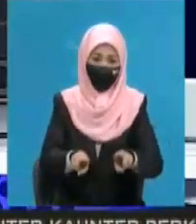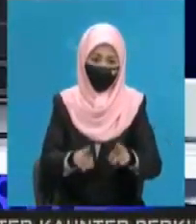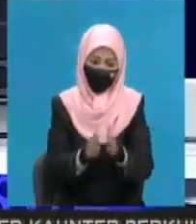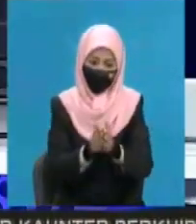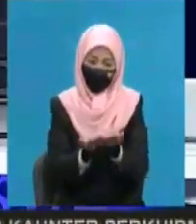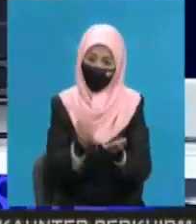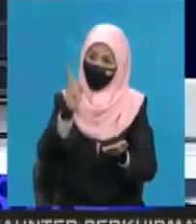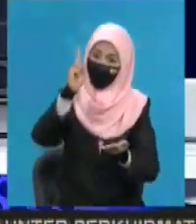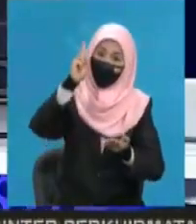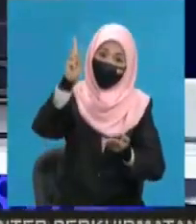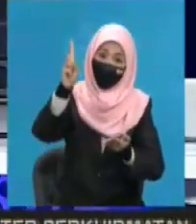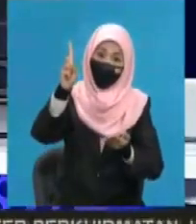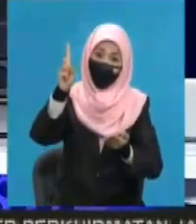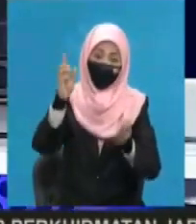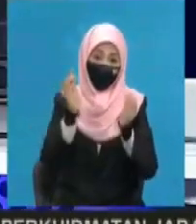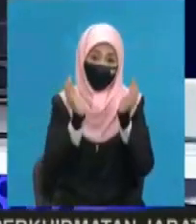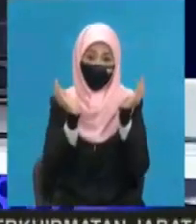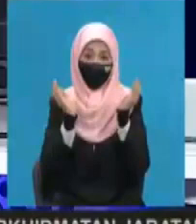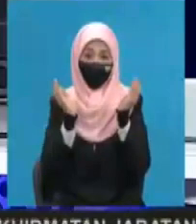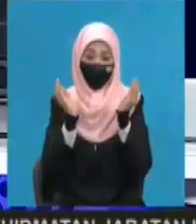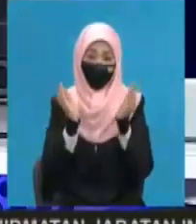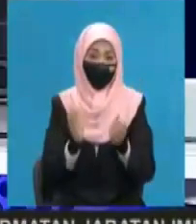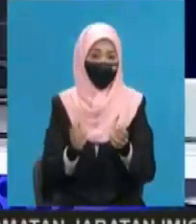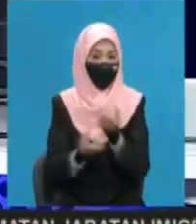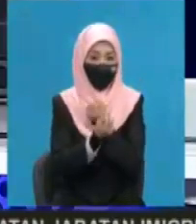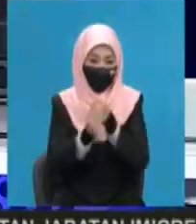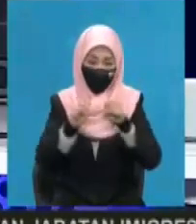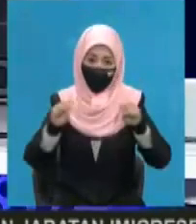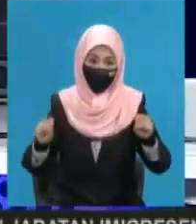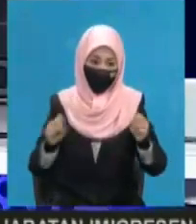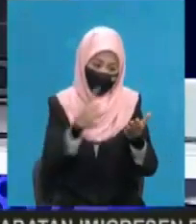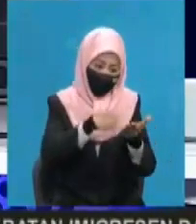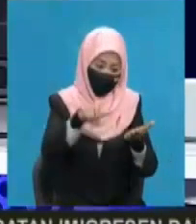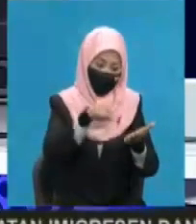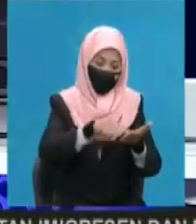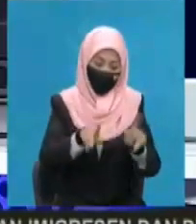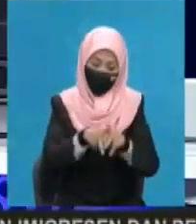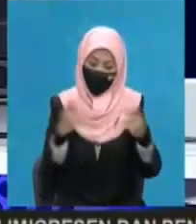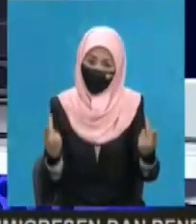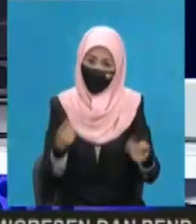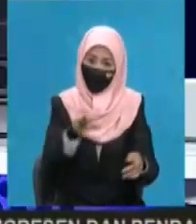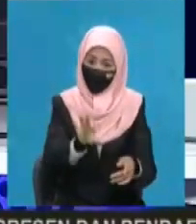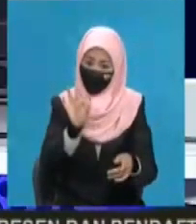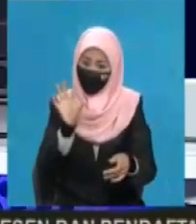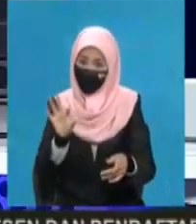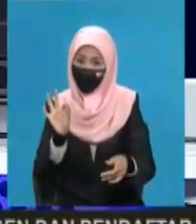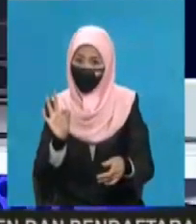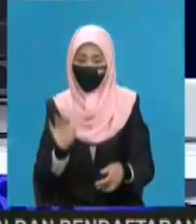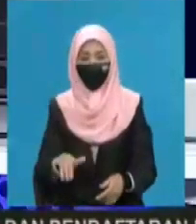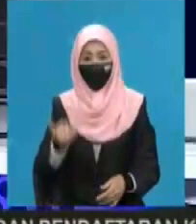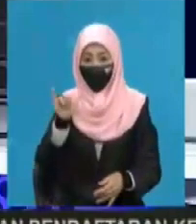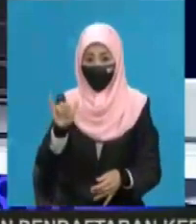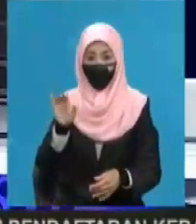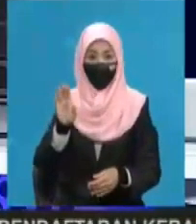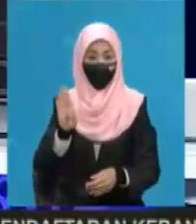mushaf Brunei Darussalam dan tafsirannya dengan menyediakan rujukan dari pada kitab-kitab yang terpilih yang berhormat